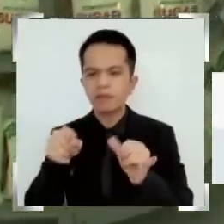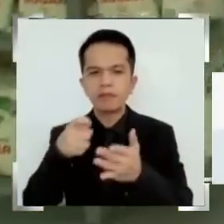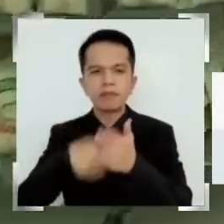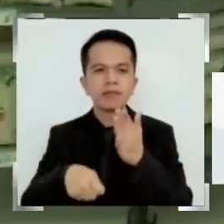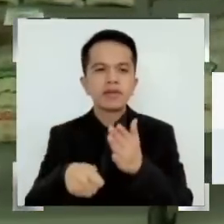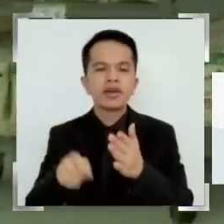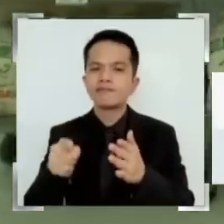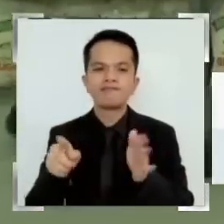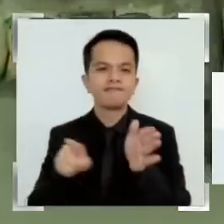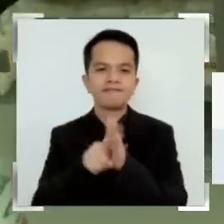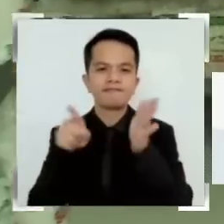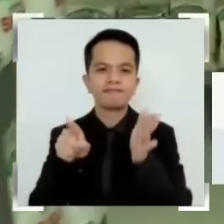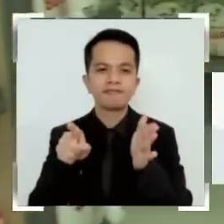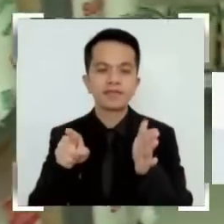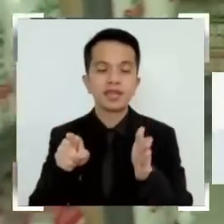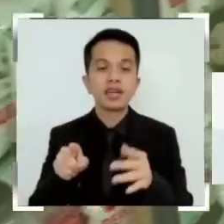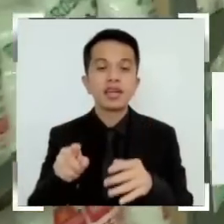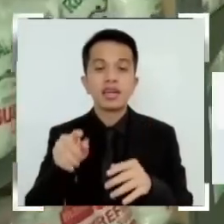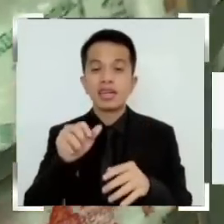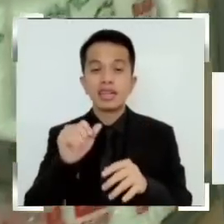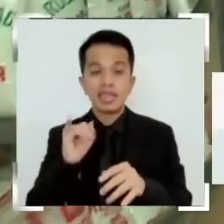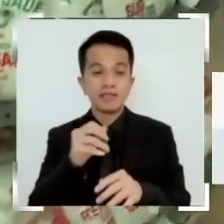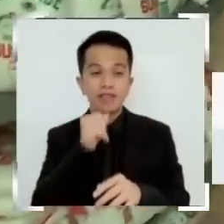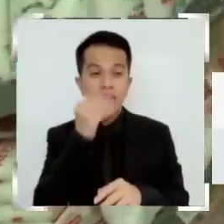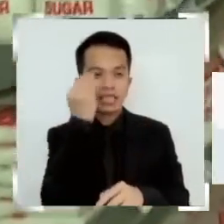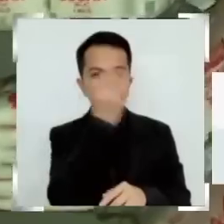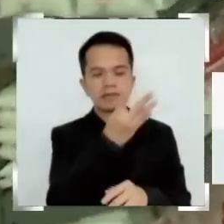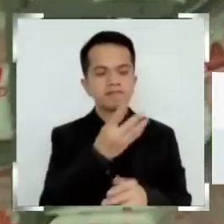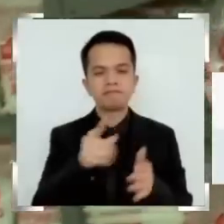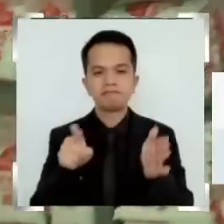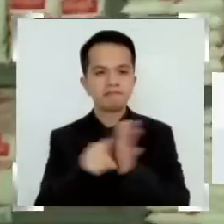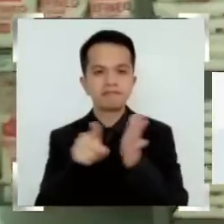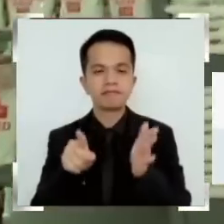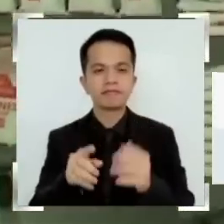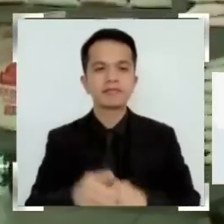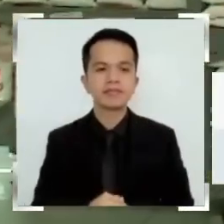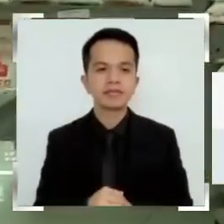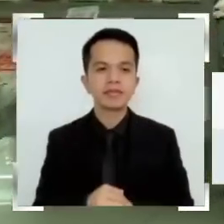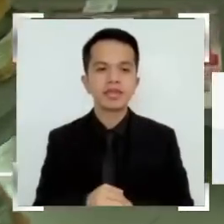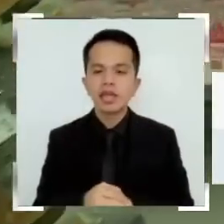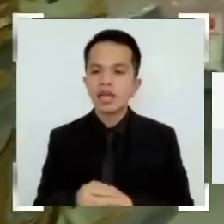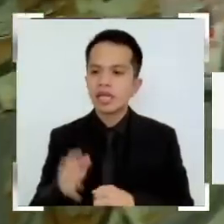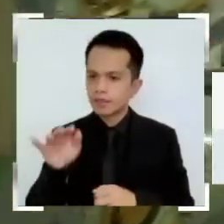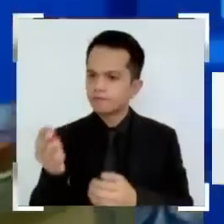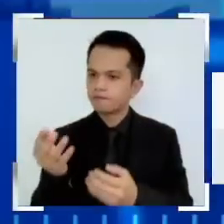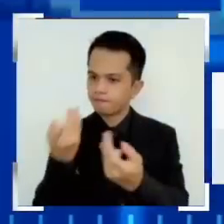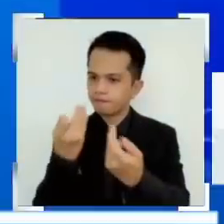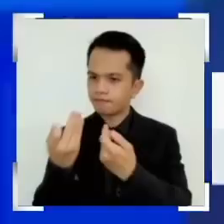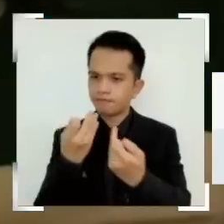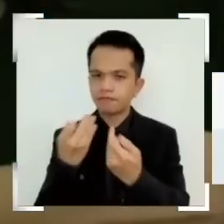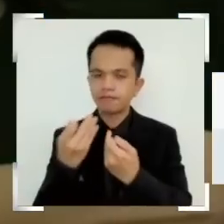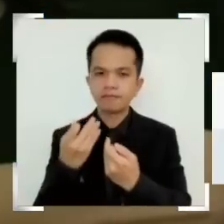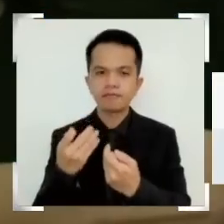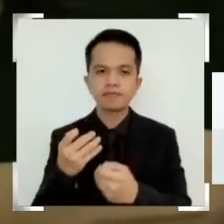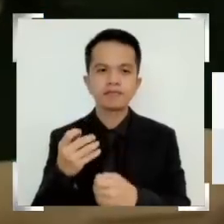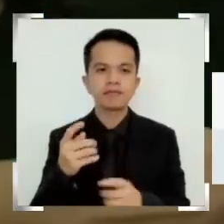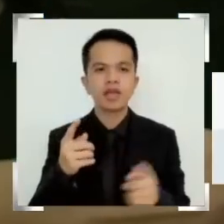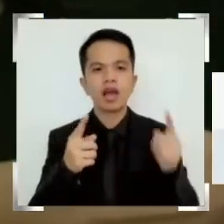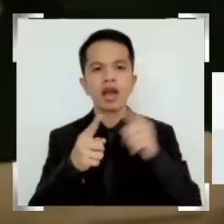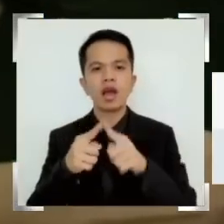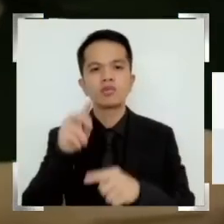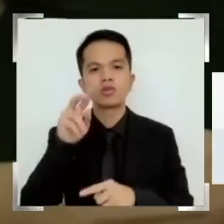hindi ipinaalam sa DTI. Pinagpapaliwanag ang mga manufacturers sa loob ng 24 oras. Pwede natin